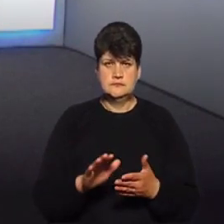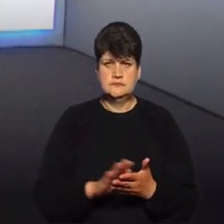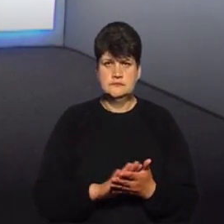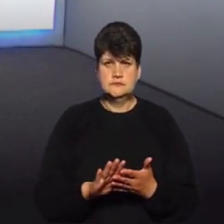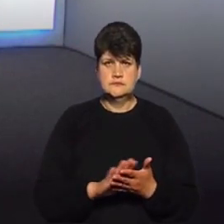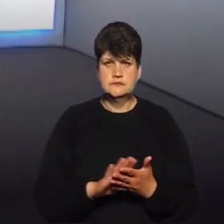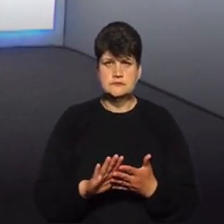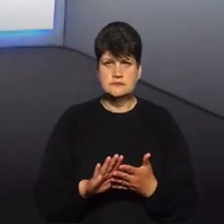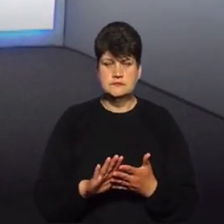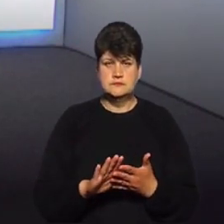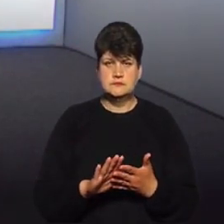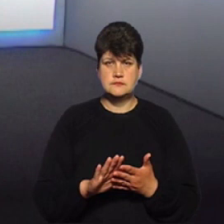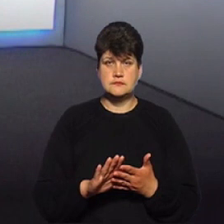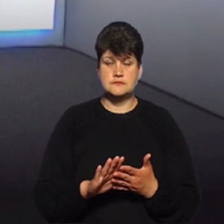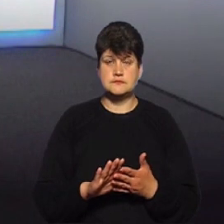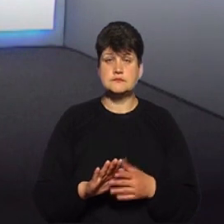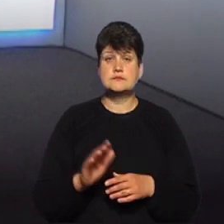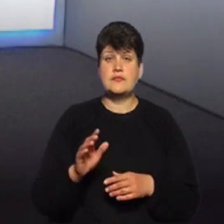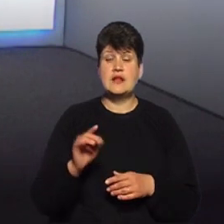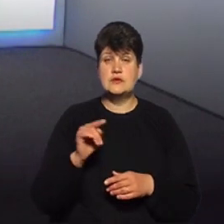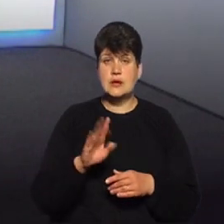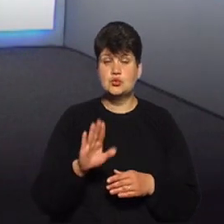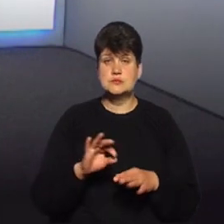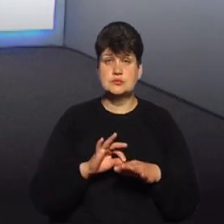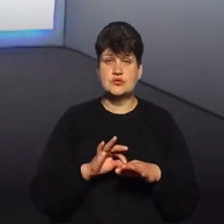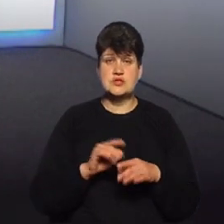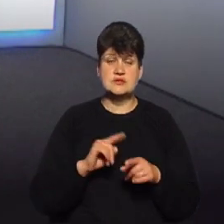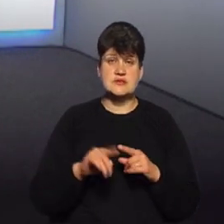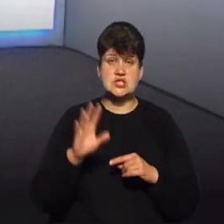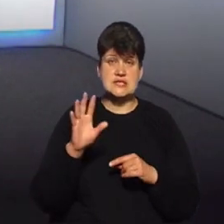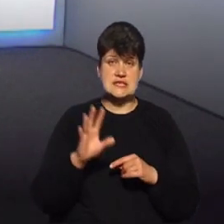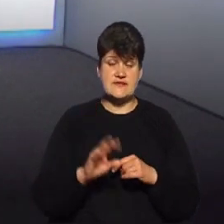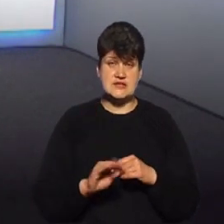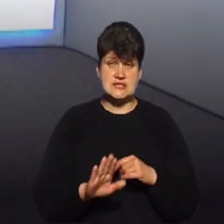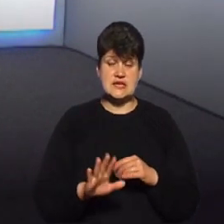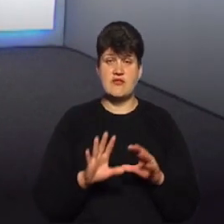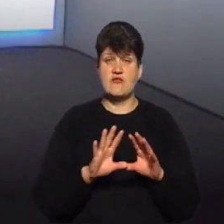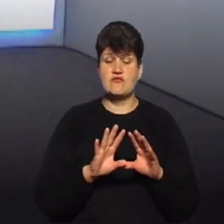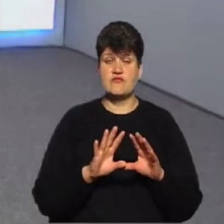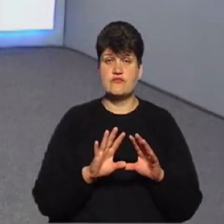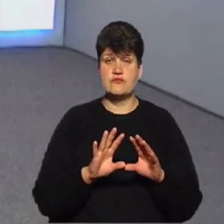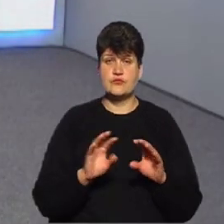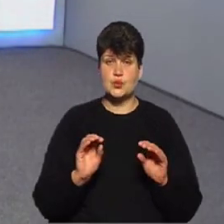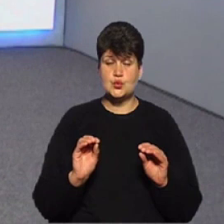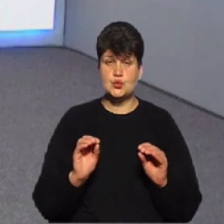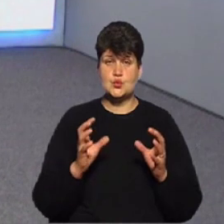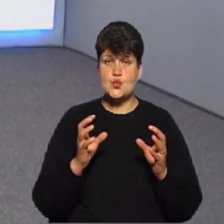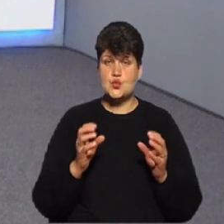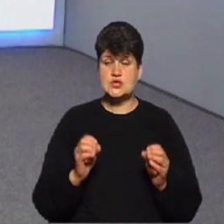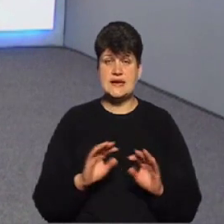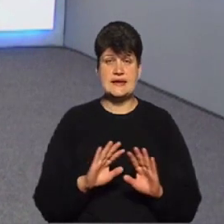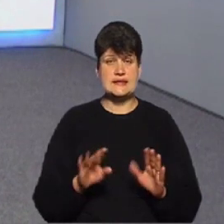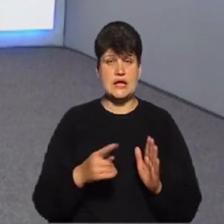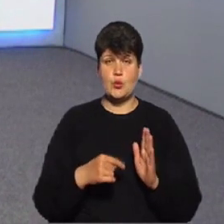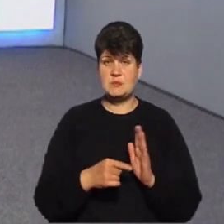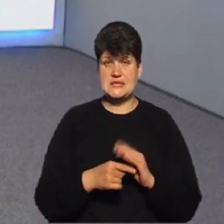і хочу сказати, що вона буде відбуватися, скоріше за все, вже не в місті Тернополі, а